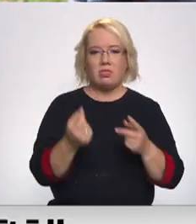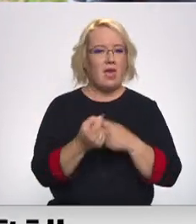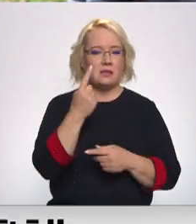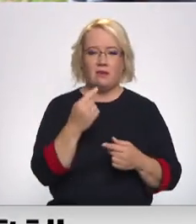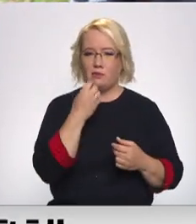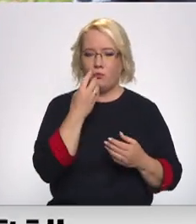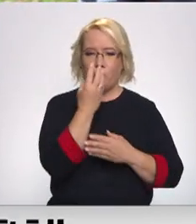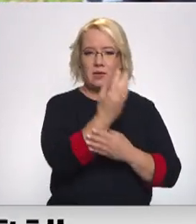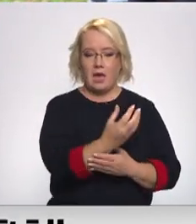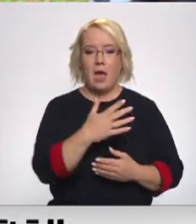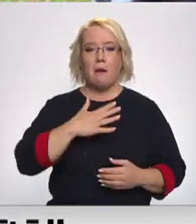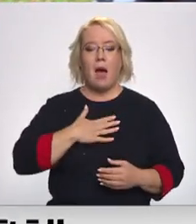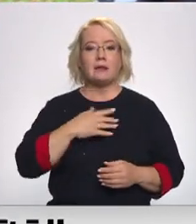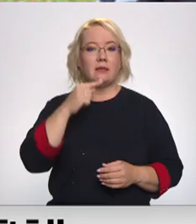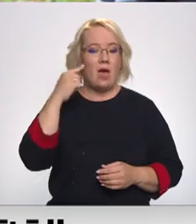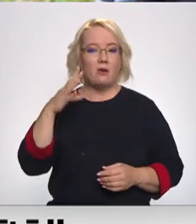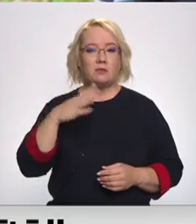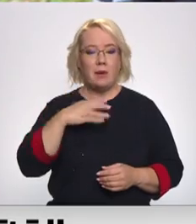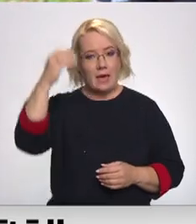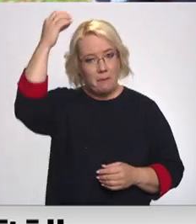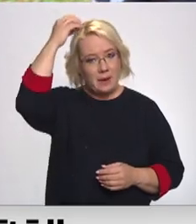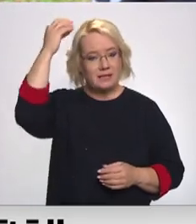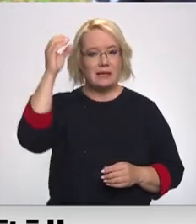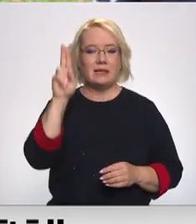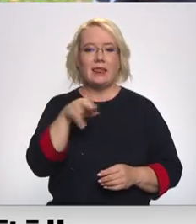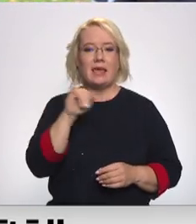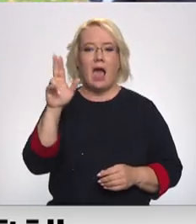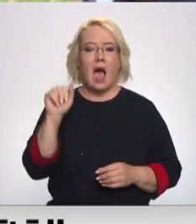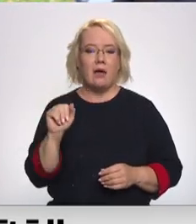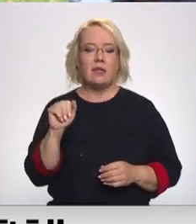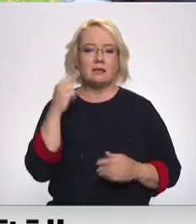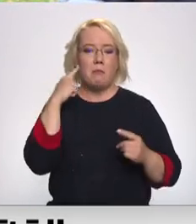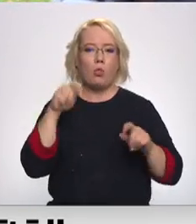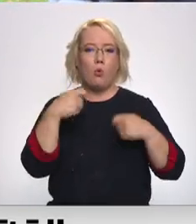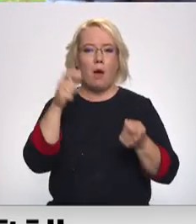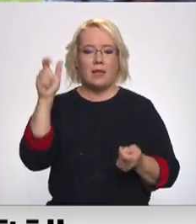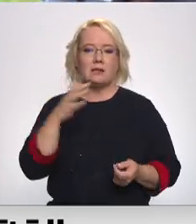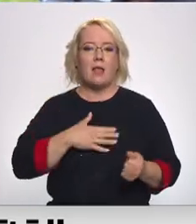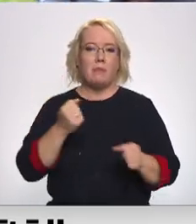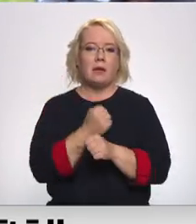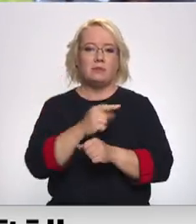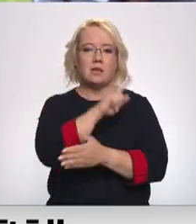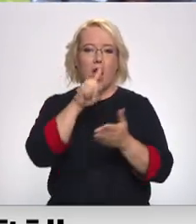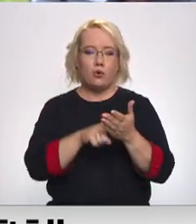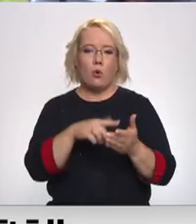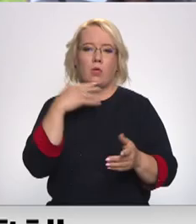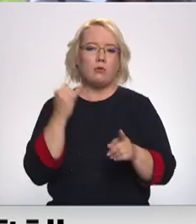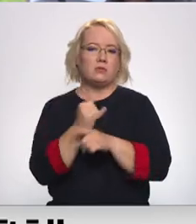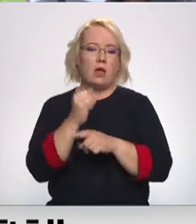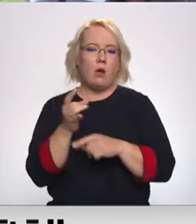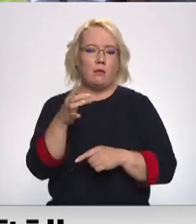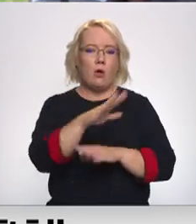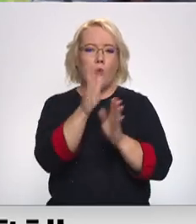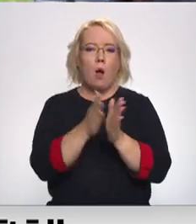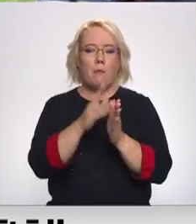pasniegt. Mans tēvs bija princeses Diānas padomnieks labdarības jautājumos, un daudz ceļoja pa pasauli kopā ar viņu. Mums ir daudz brīnišķīga